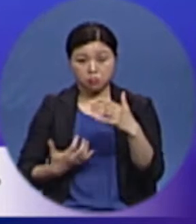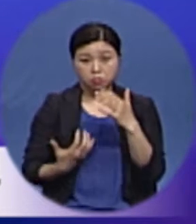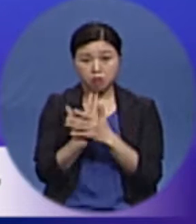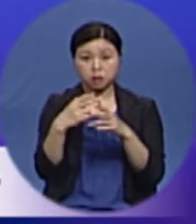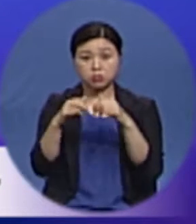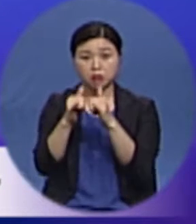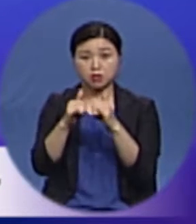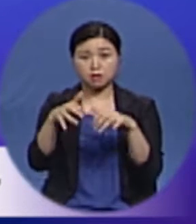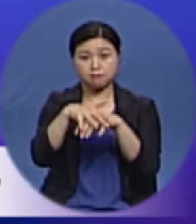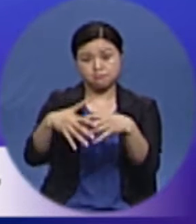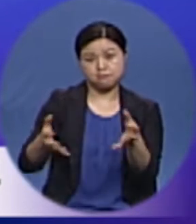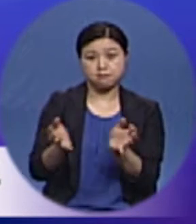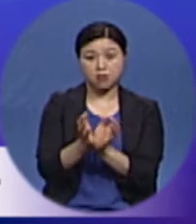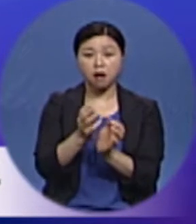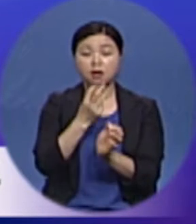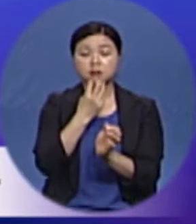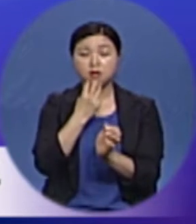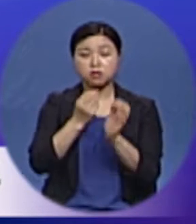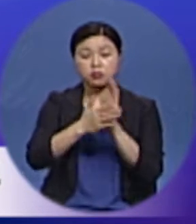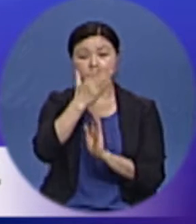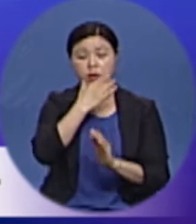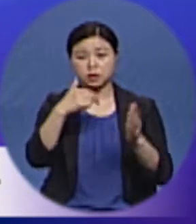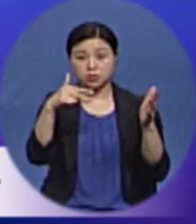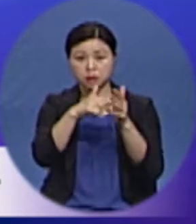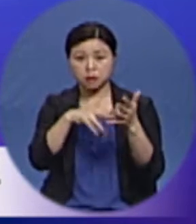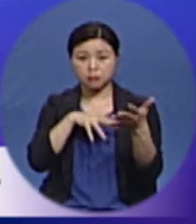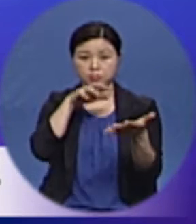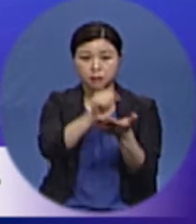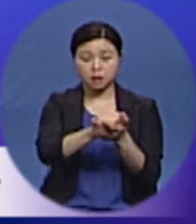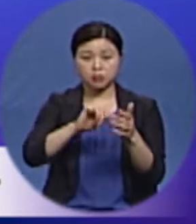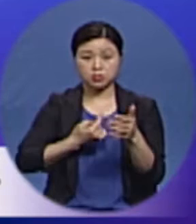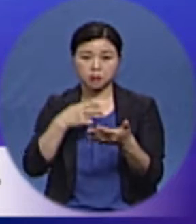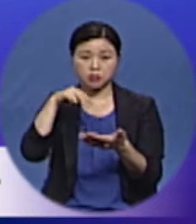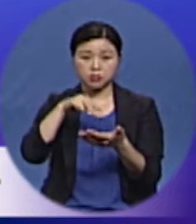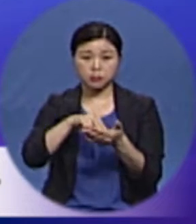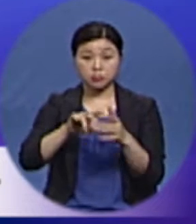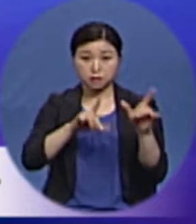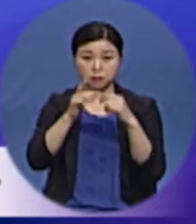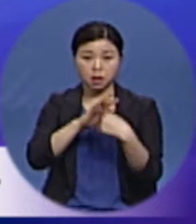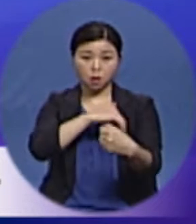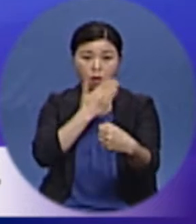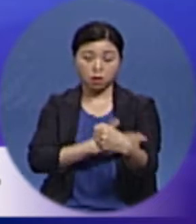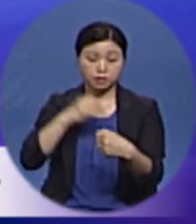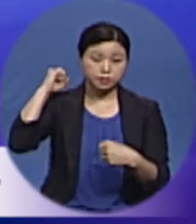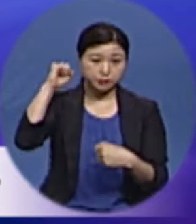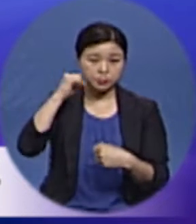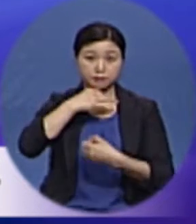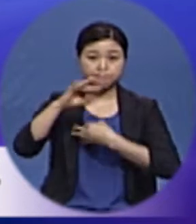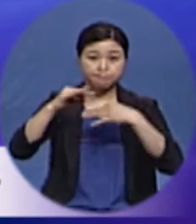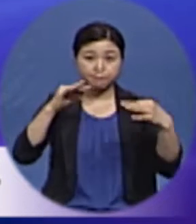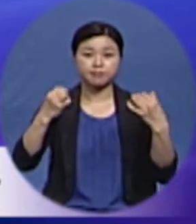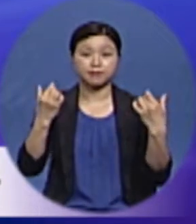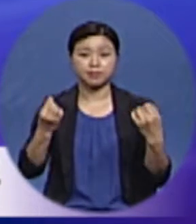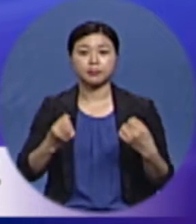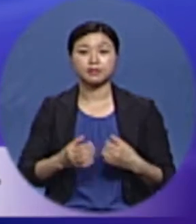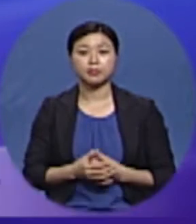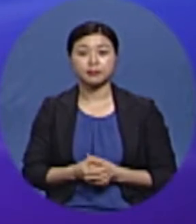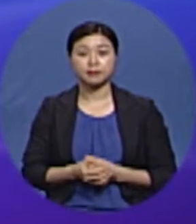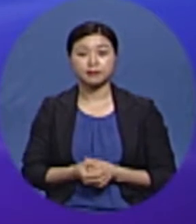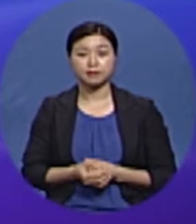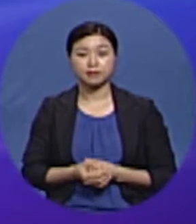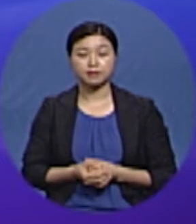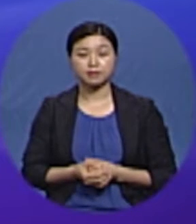복지재단을 기습 점거하고 자립생활 권리를 주장하며 목소리를 높였습니다. 첫 소식 이명아 기자가 전합니다.